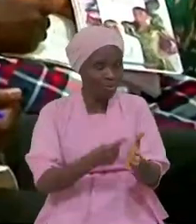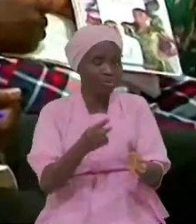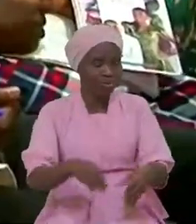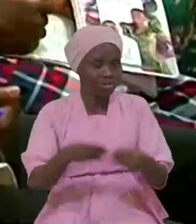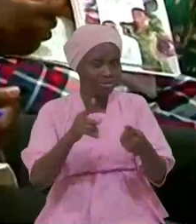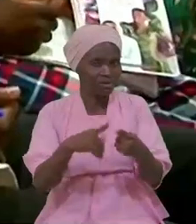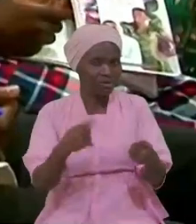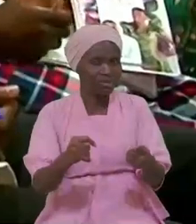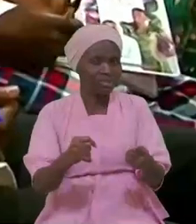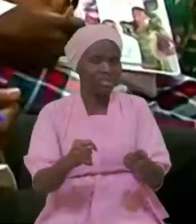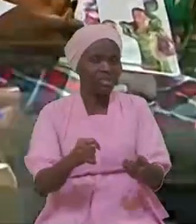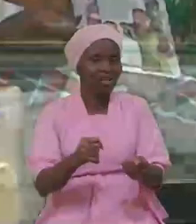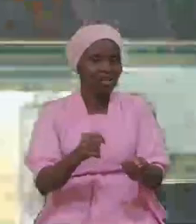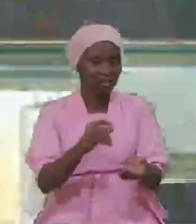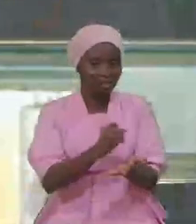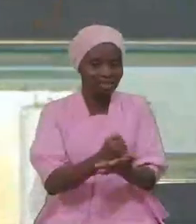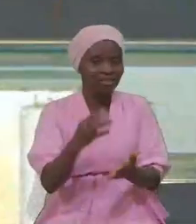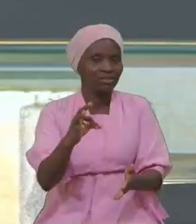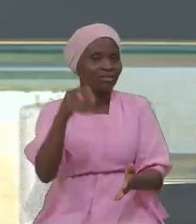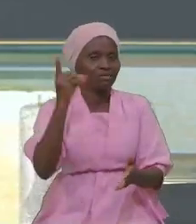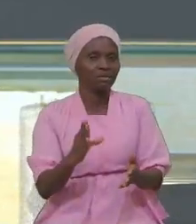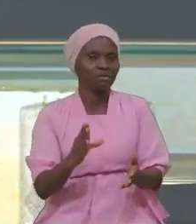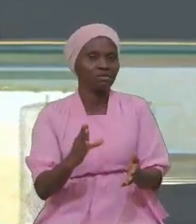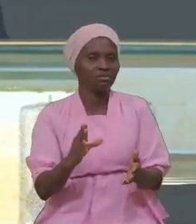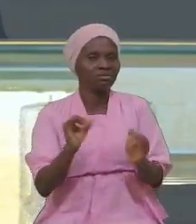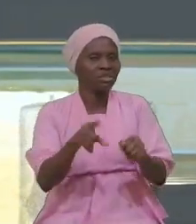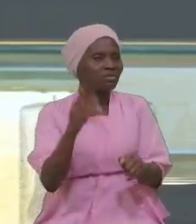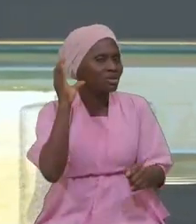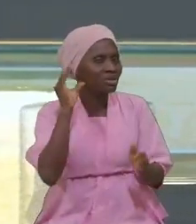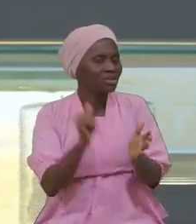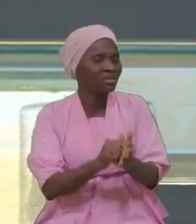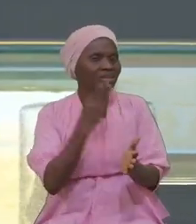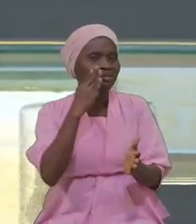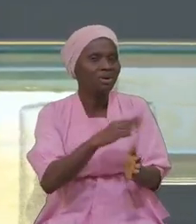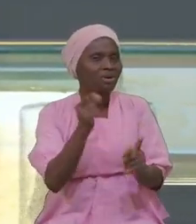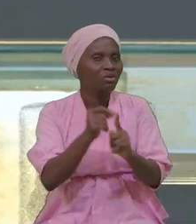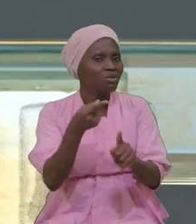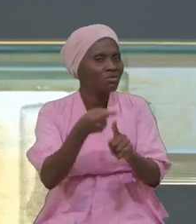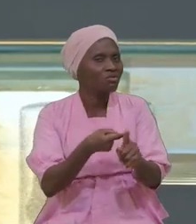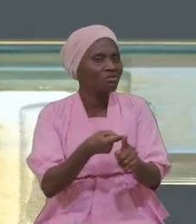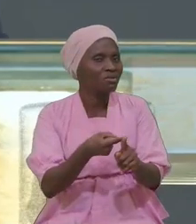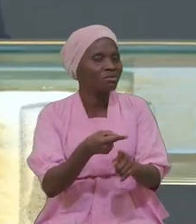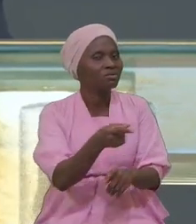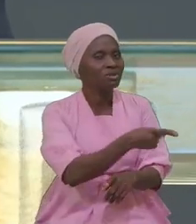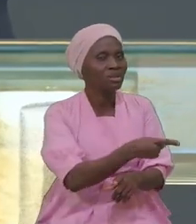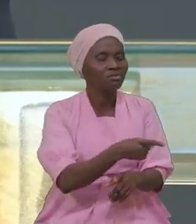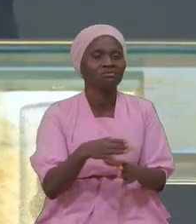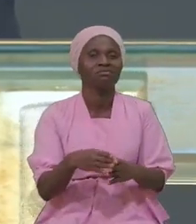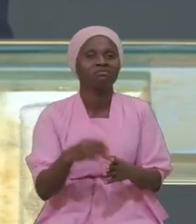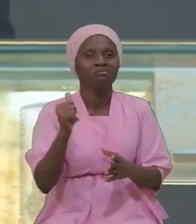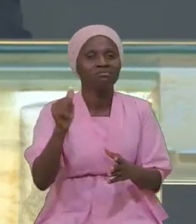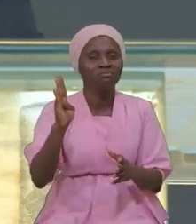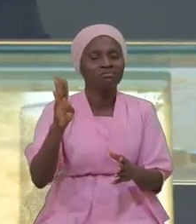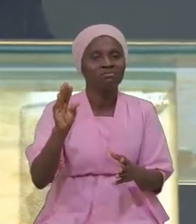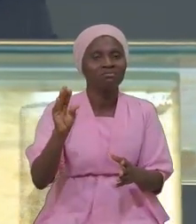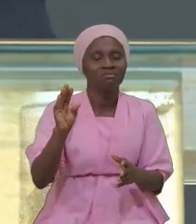imaginer entendre des paroles abominables de leur bouche, un langage abominable de